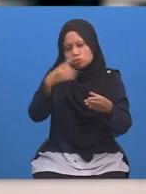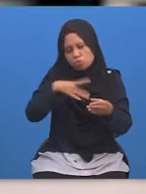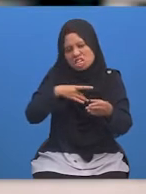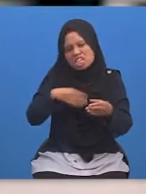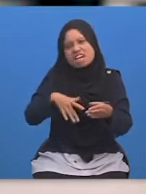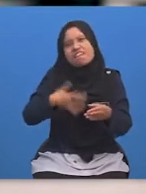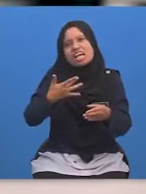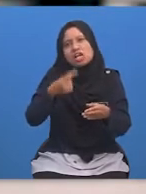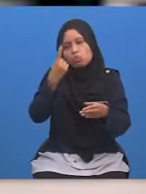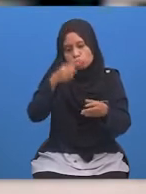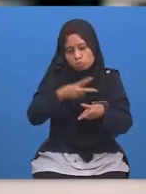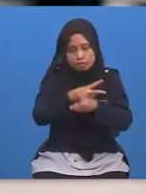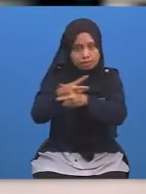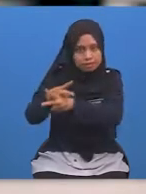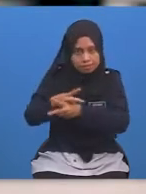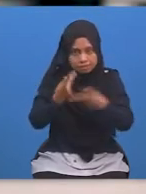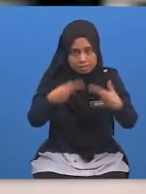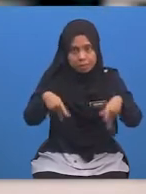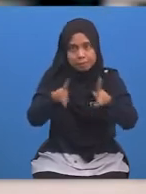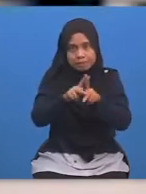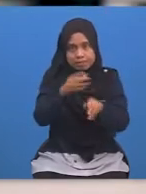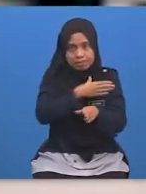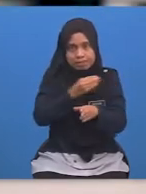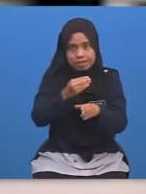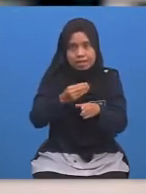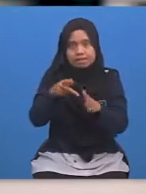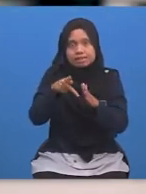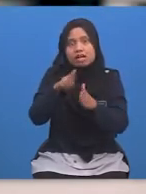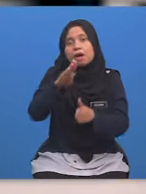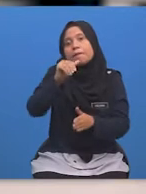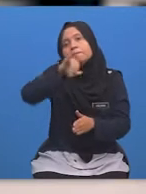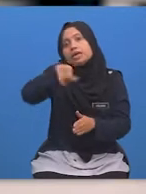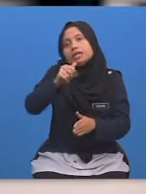sukarela untuk menjaga kepentingan dan